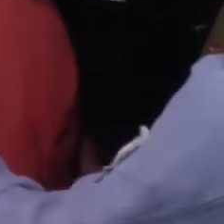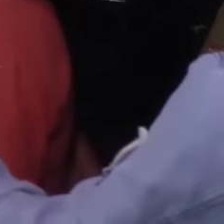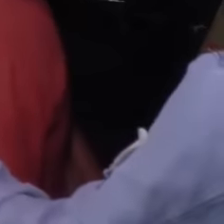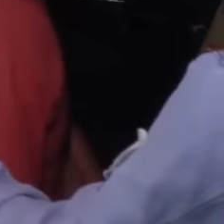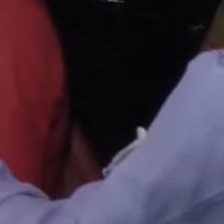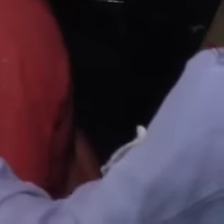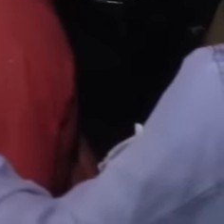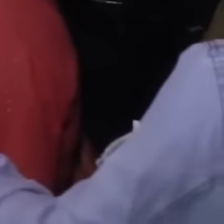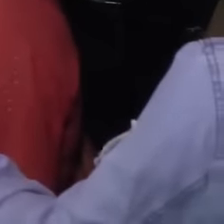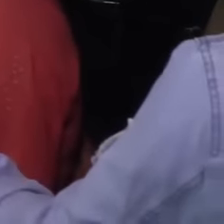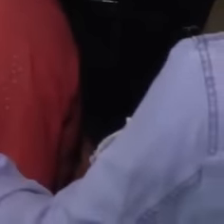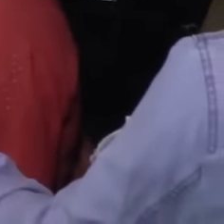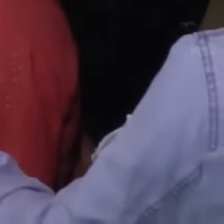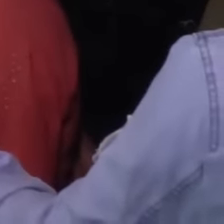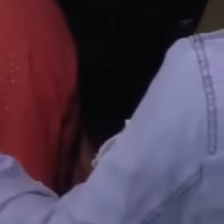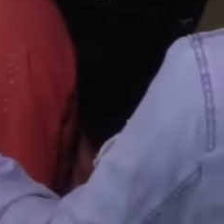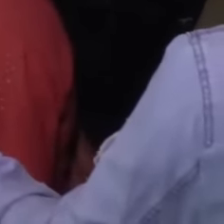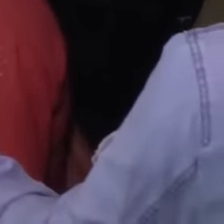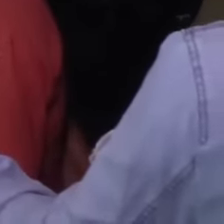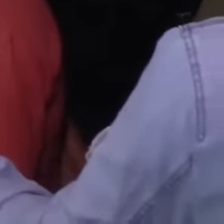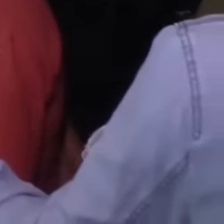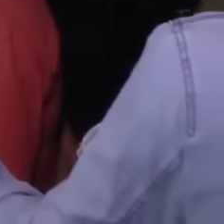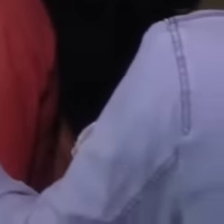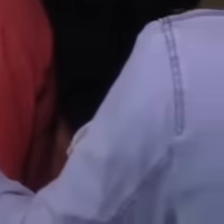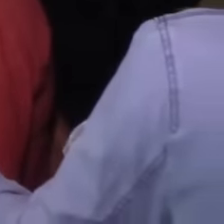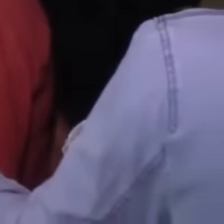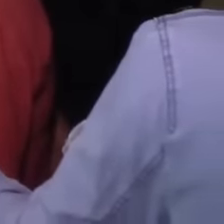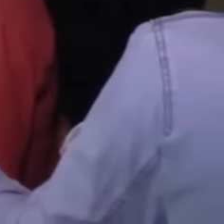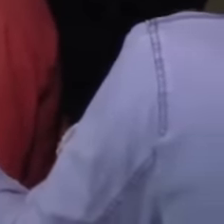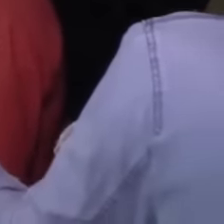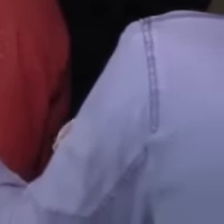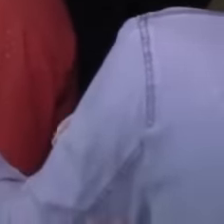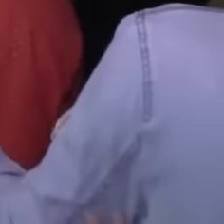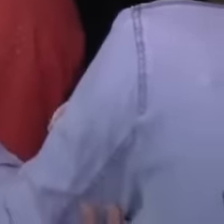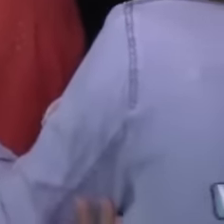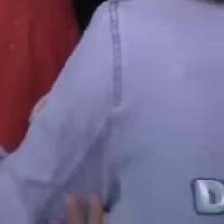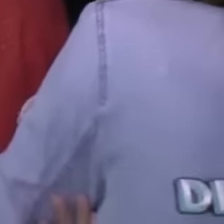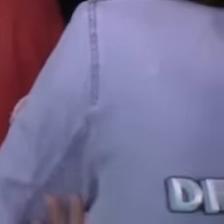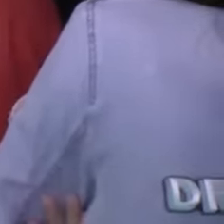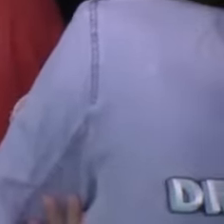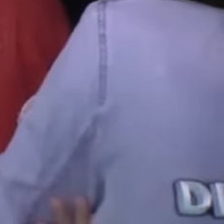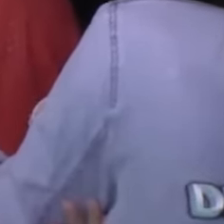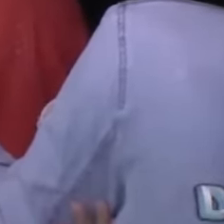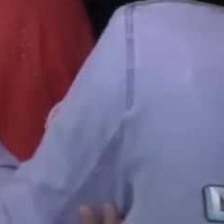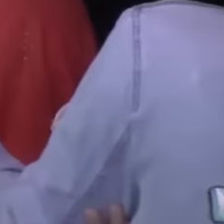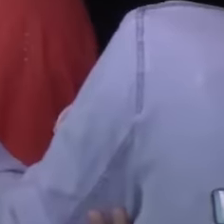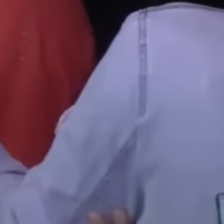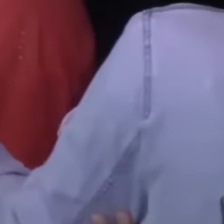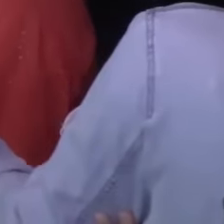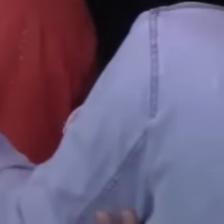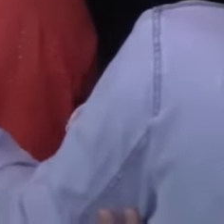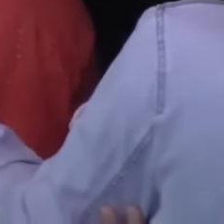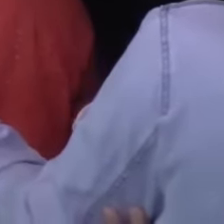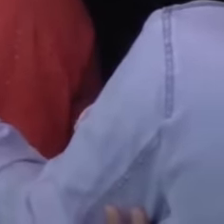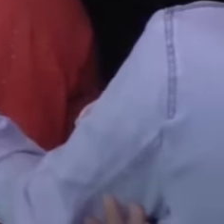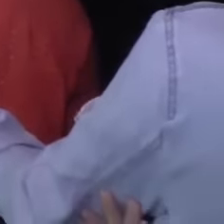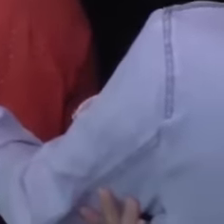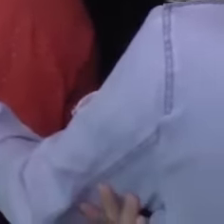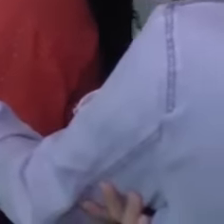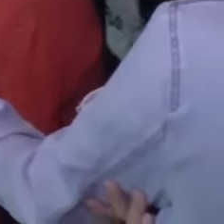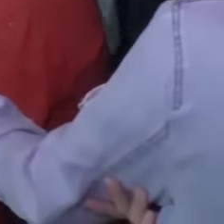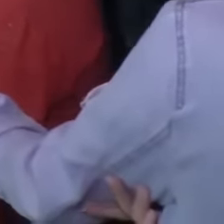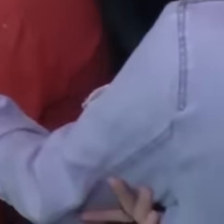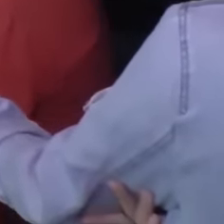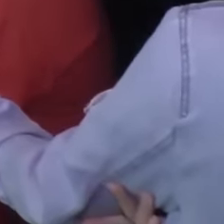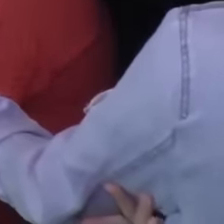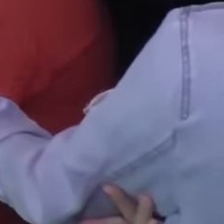daw po. Ano man naman yung 15 minutes yun para po ang magpaliwanag. Po. Kasi diba? Ang gusto ko pong malaman, kung alam po ba niya